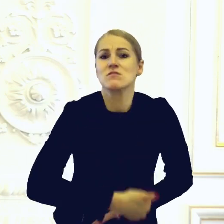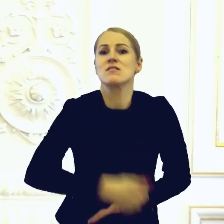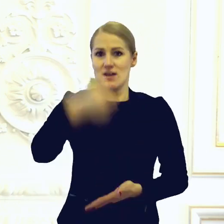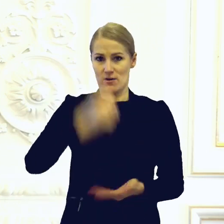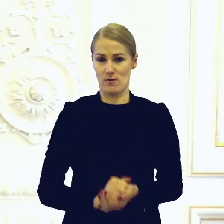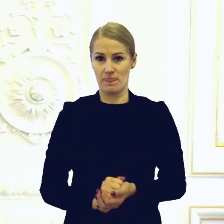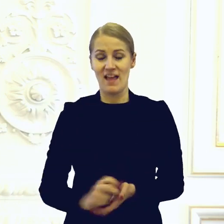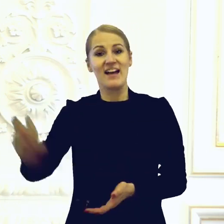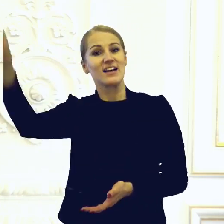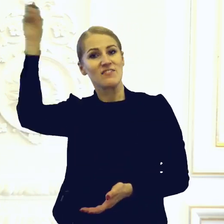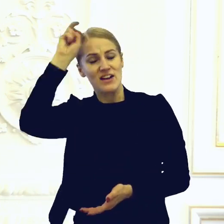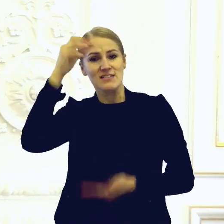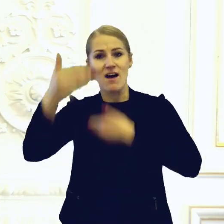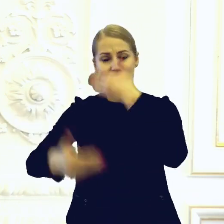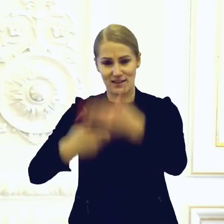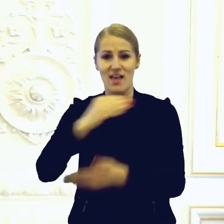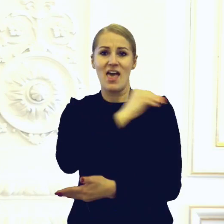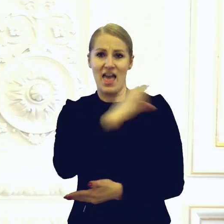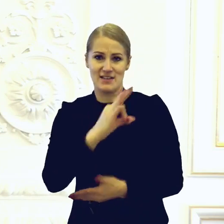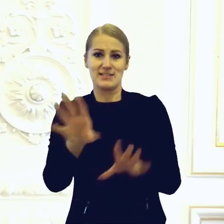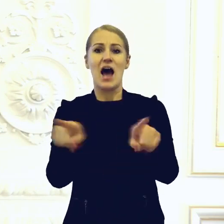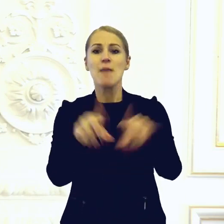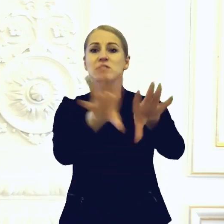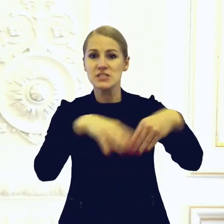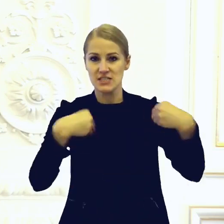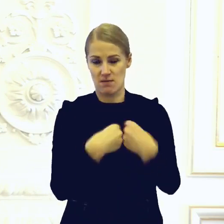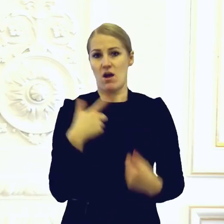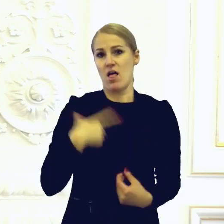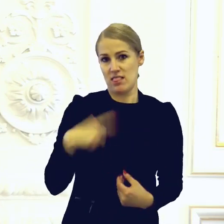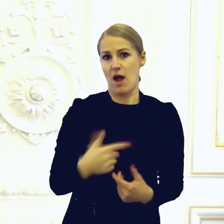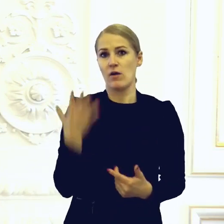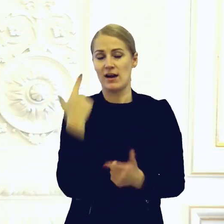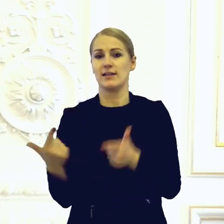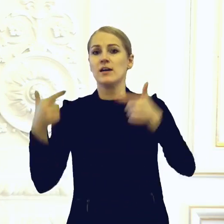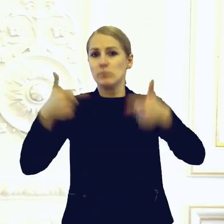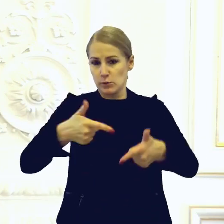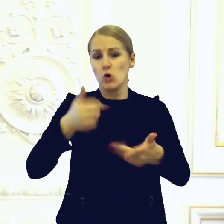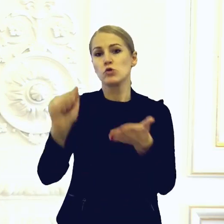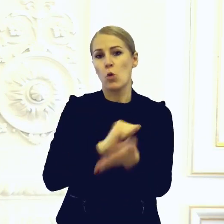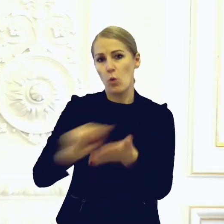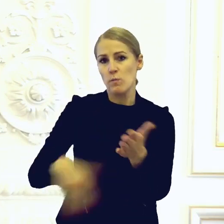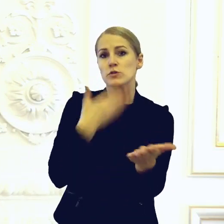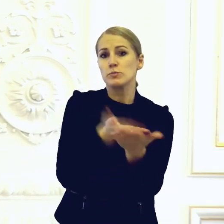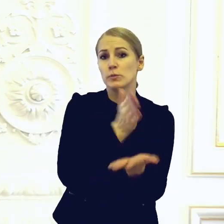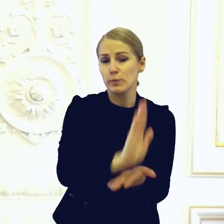šios šalies ateitis yra Europos Sąjungos šeimoje. Žinote, politika yra ne